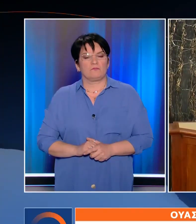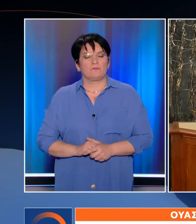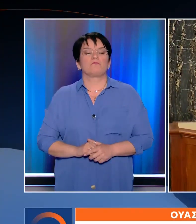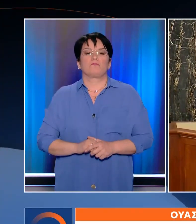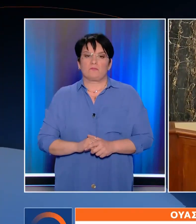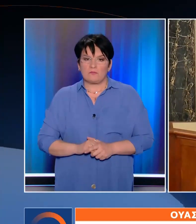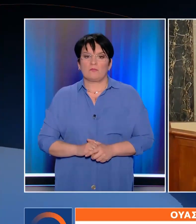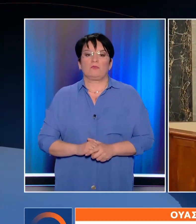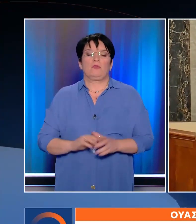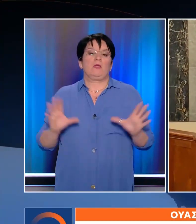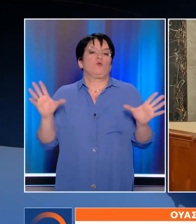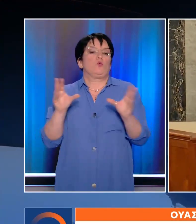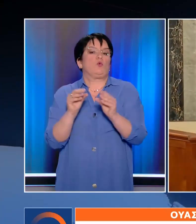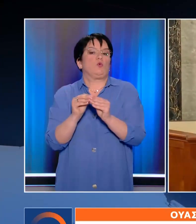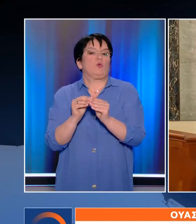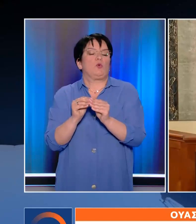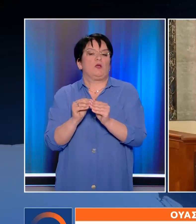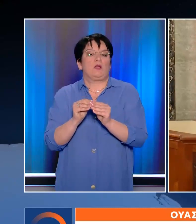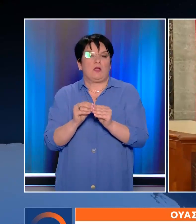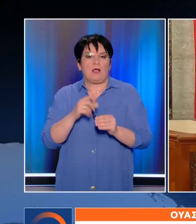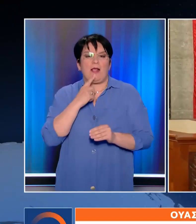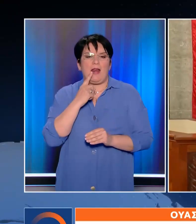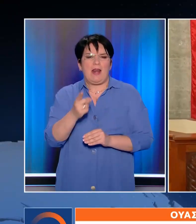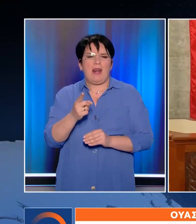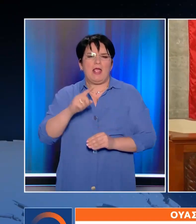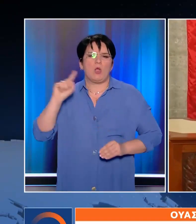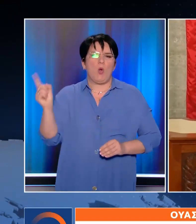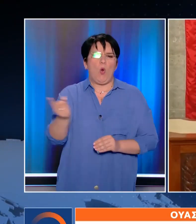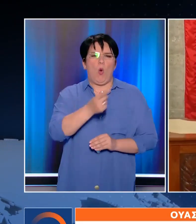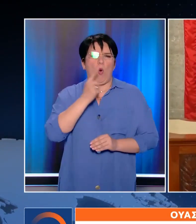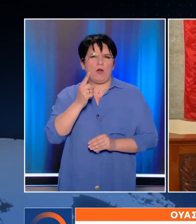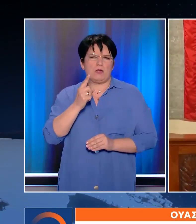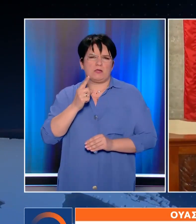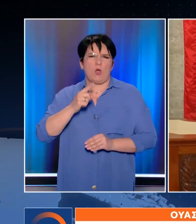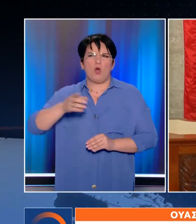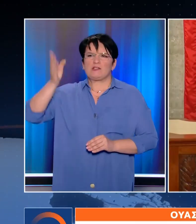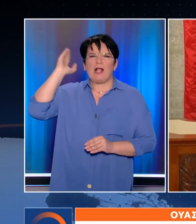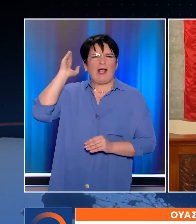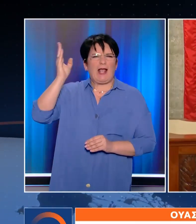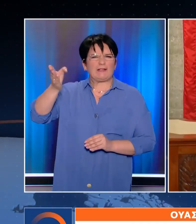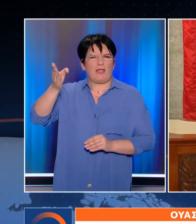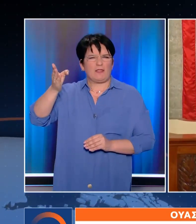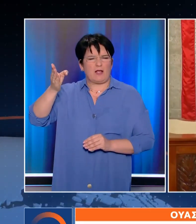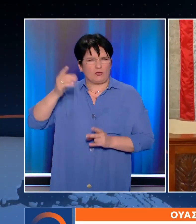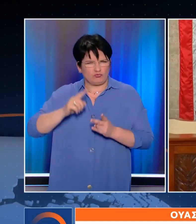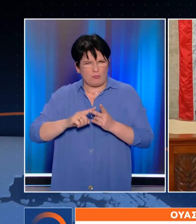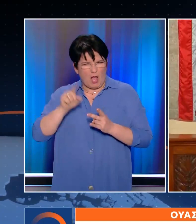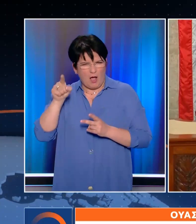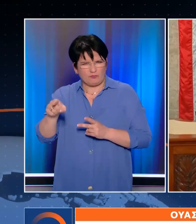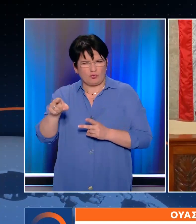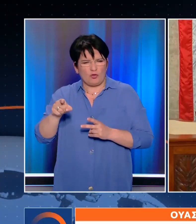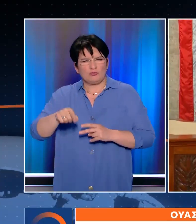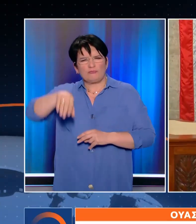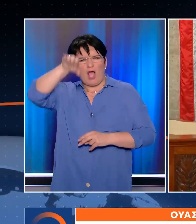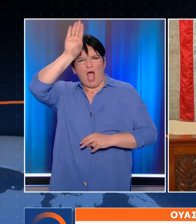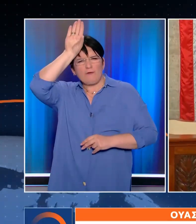Αυτή η γλώσσα που καταδικάζει τον αθεωρητισμό, την νοσταλγία